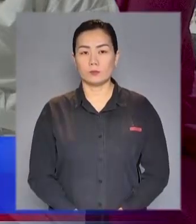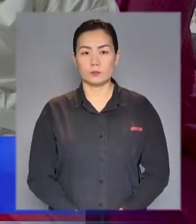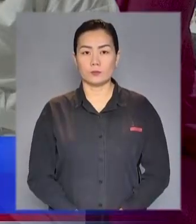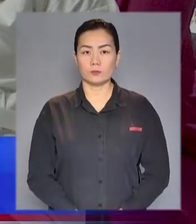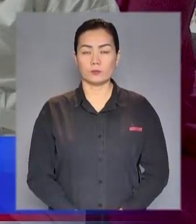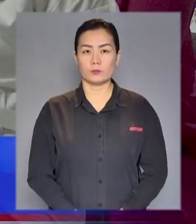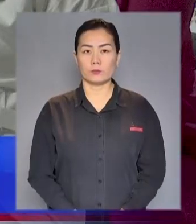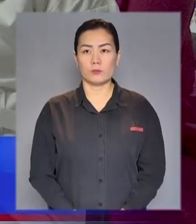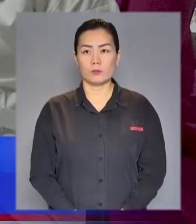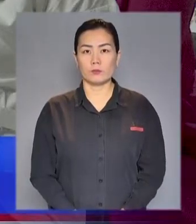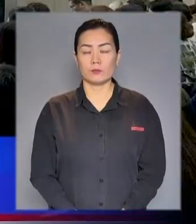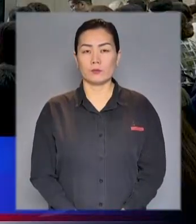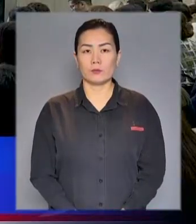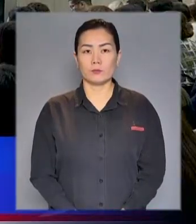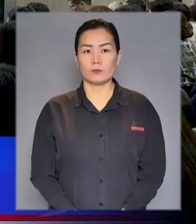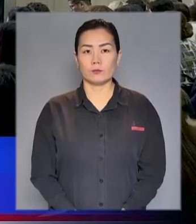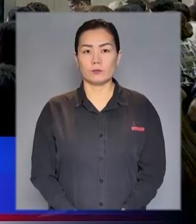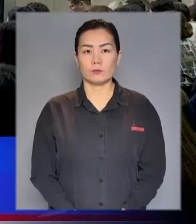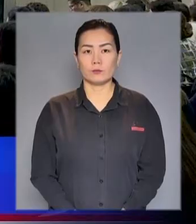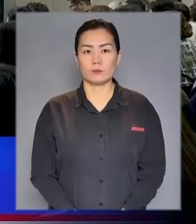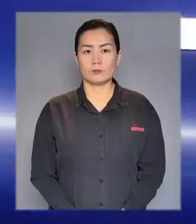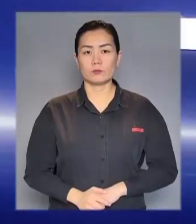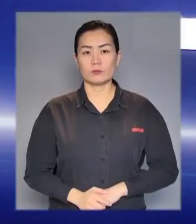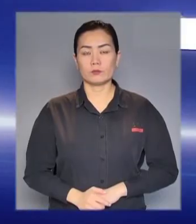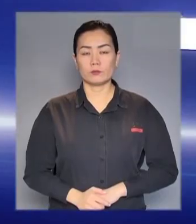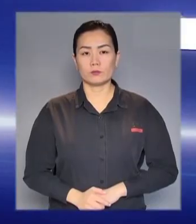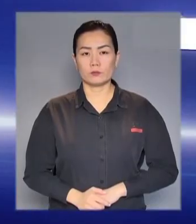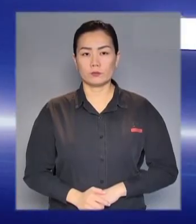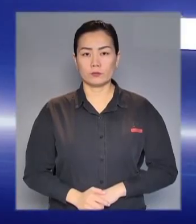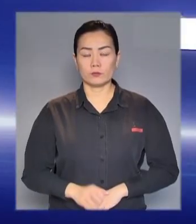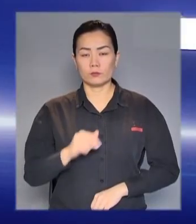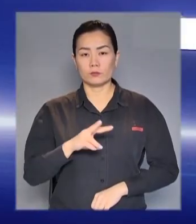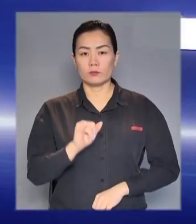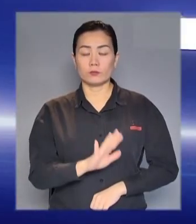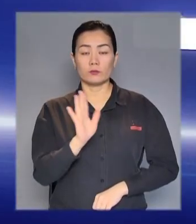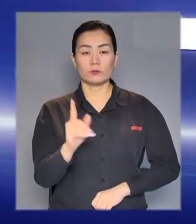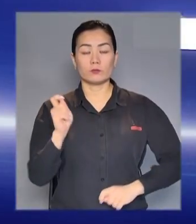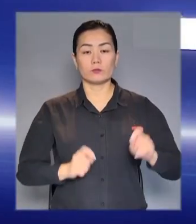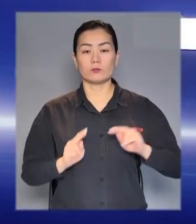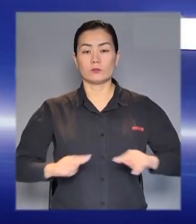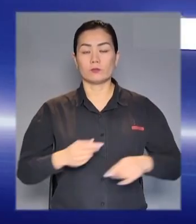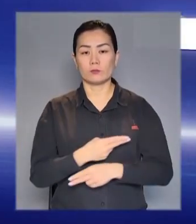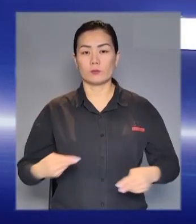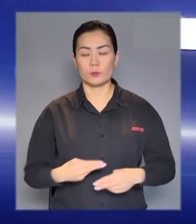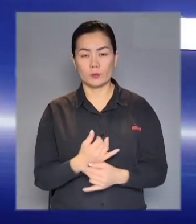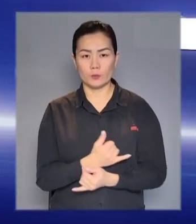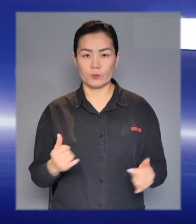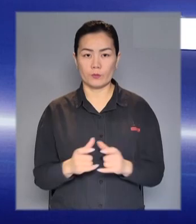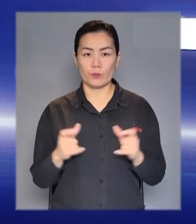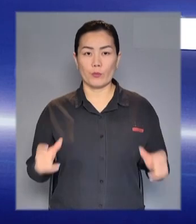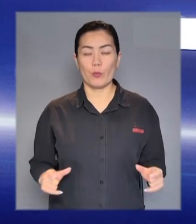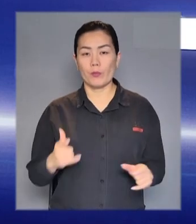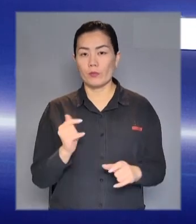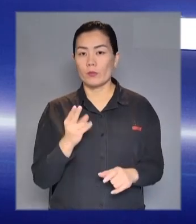Данияр Шумков, Гаухар Нурлбек, Казаябек Галымов, телеканал Атырау. В Атырау проходит саммит педагогов на тему благополучия